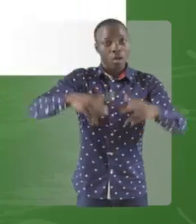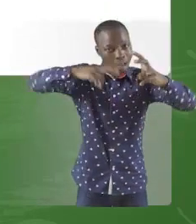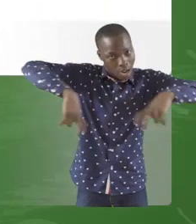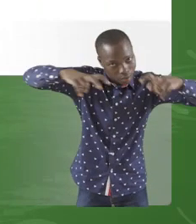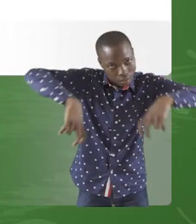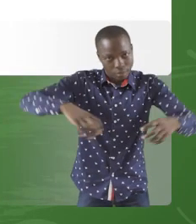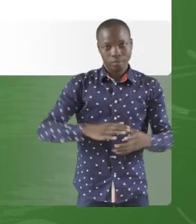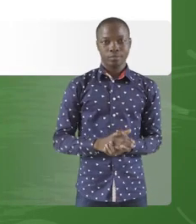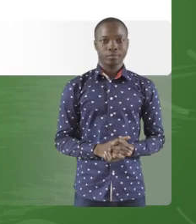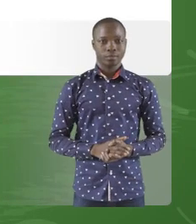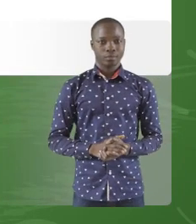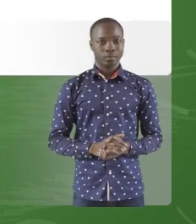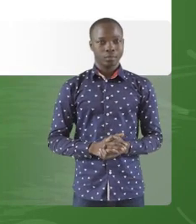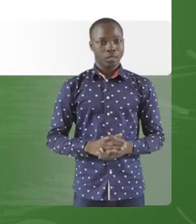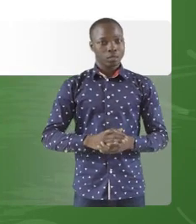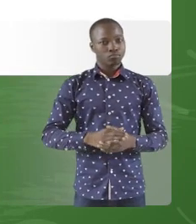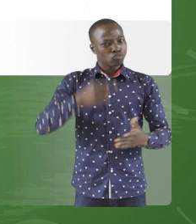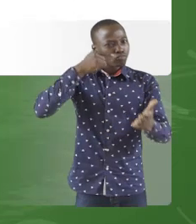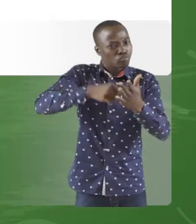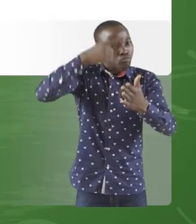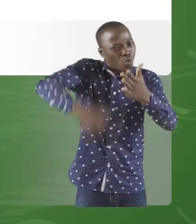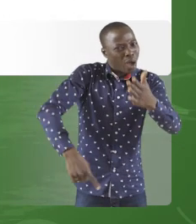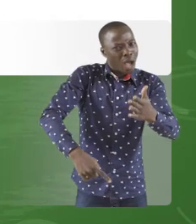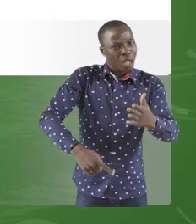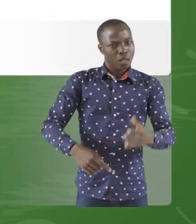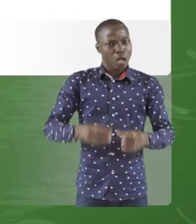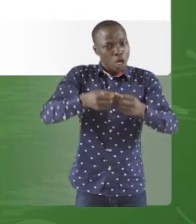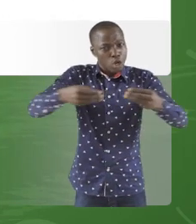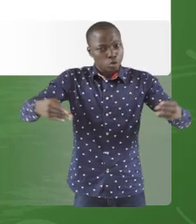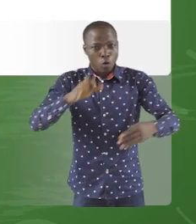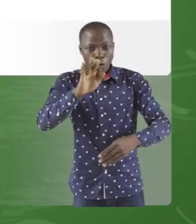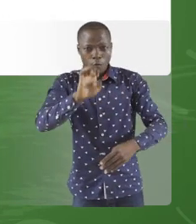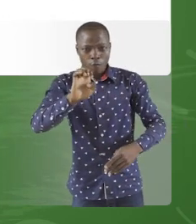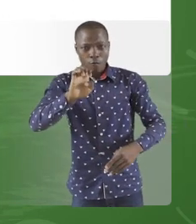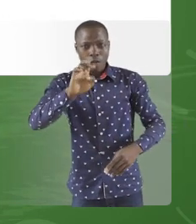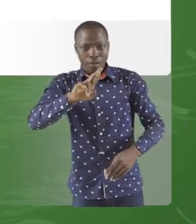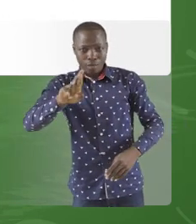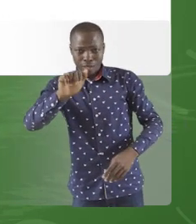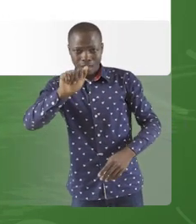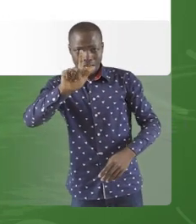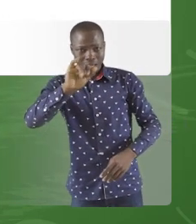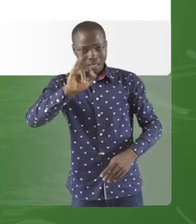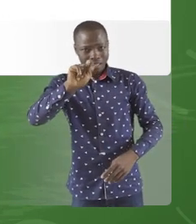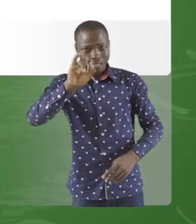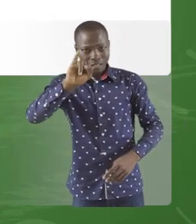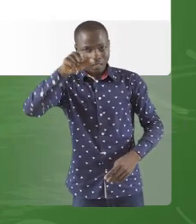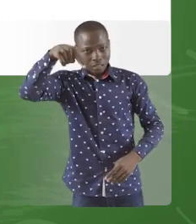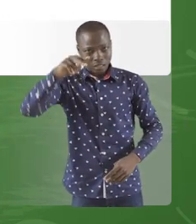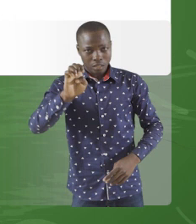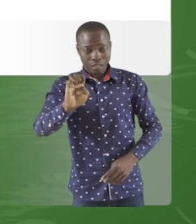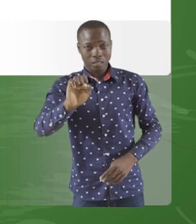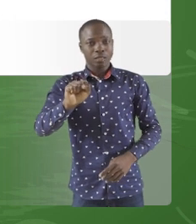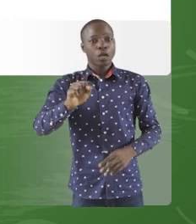analyser. Alors, qu'est-ce qu'on constate? Les sols ferralitiques sont des sols profonds.